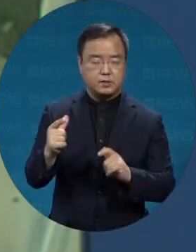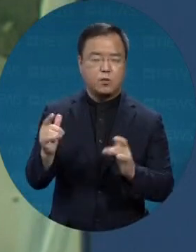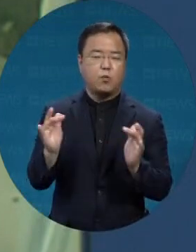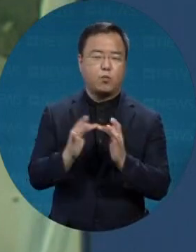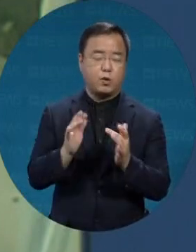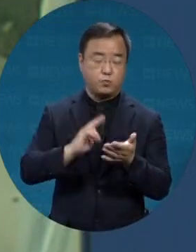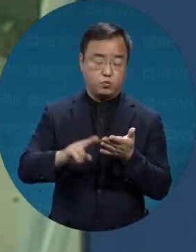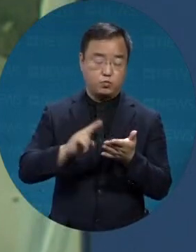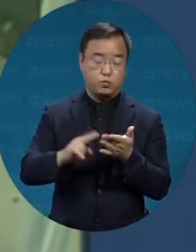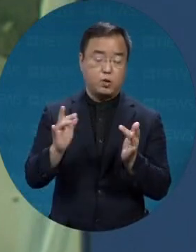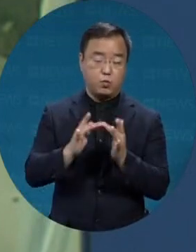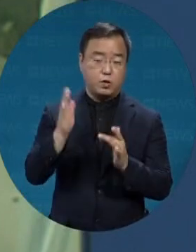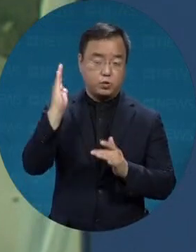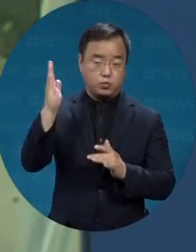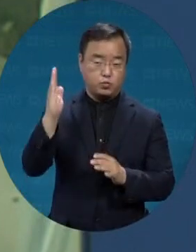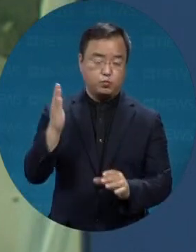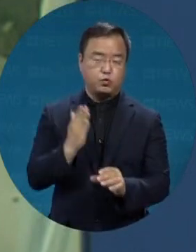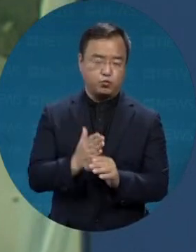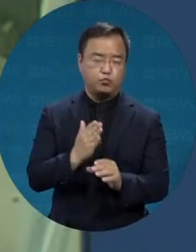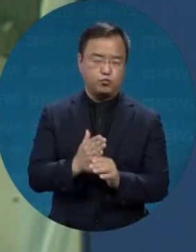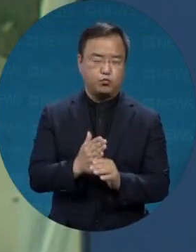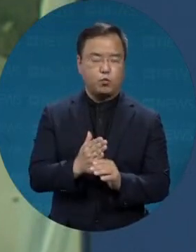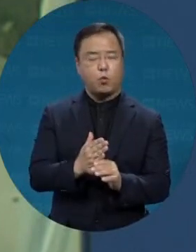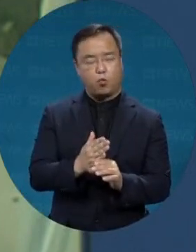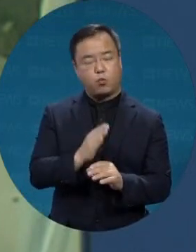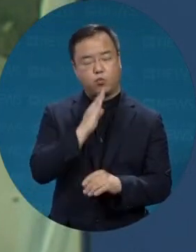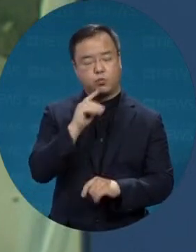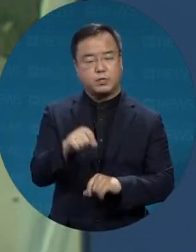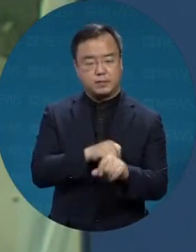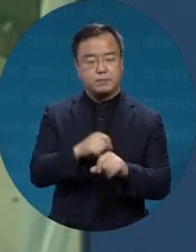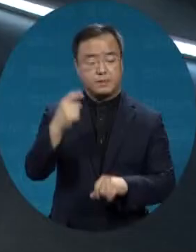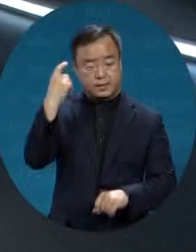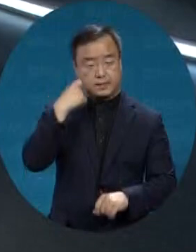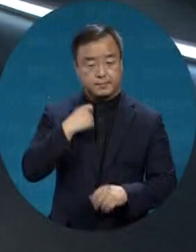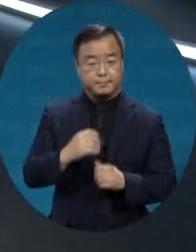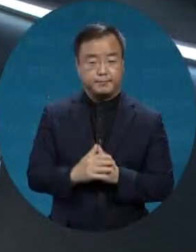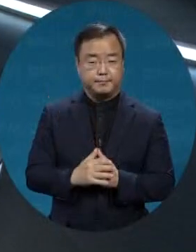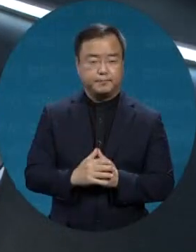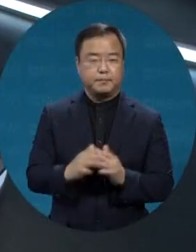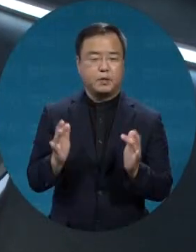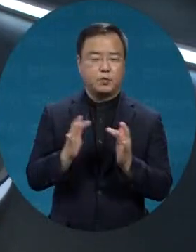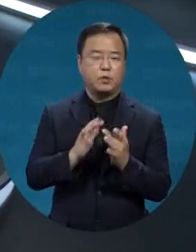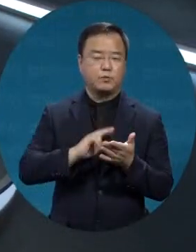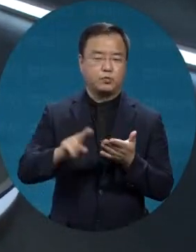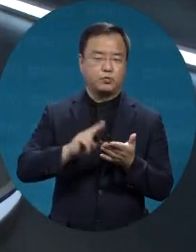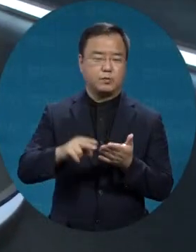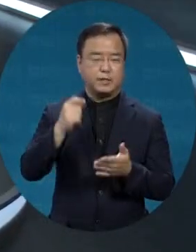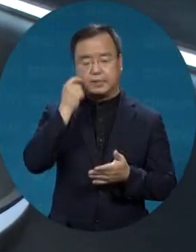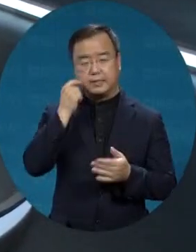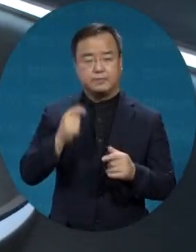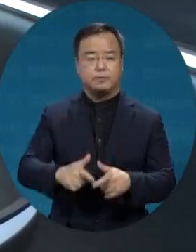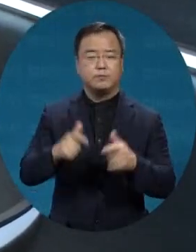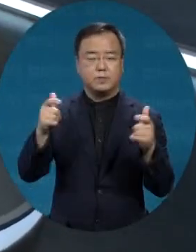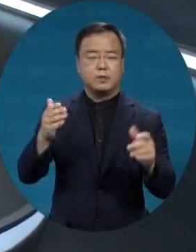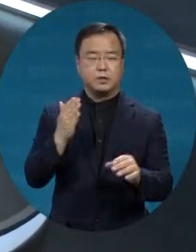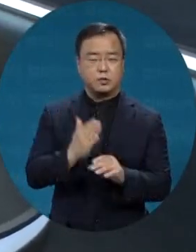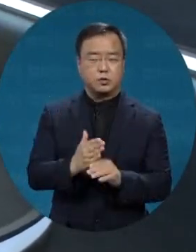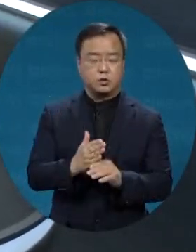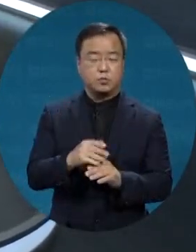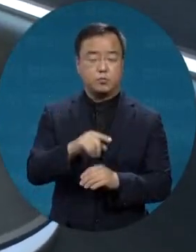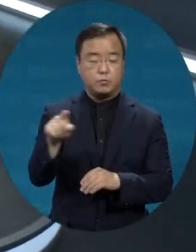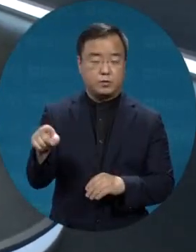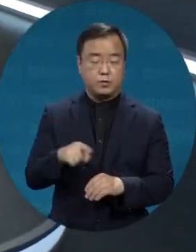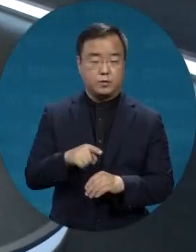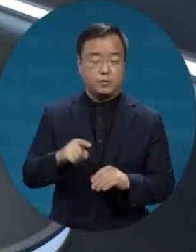주도하고 있다라는 점에서는 굉장히 고무적이지 않나 싶습니다네 웹툰의 인기가 이렇게 올라가면서 웹툰 꿈나무로까지